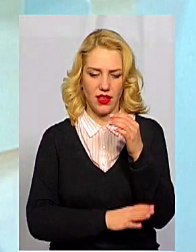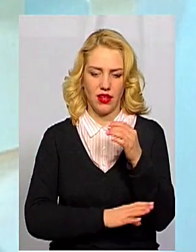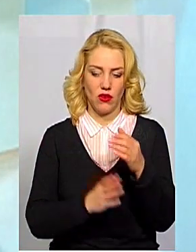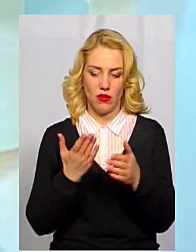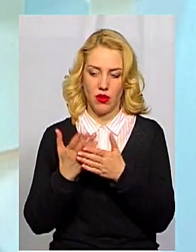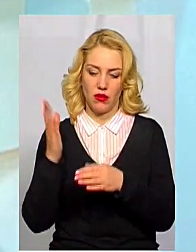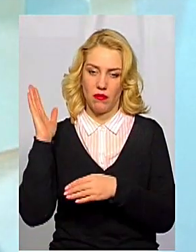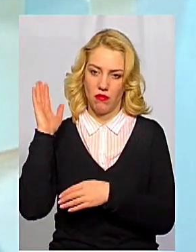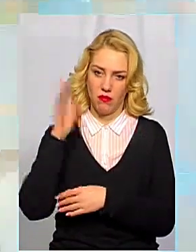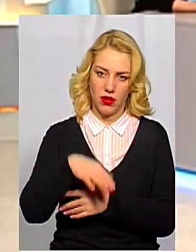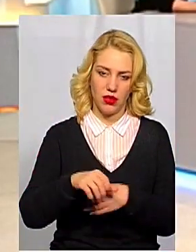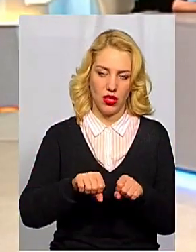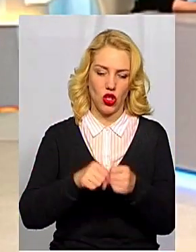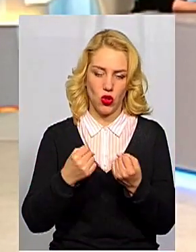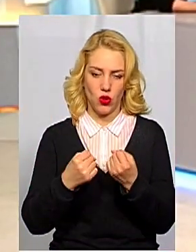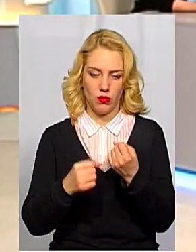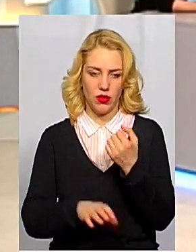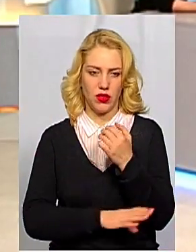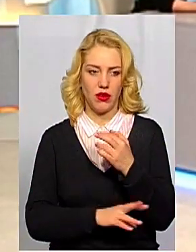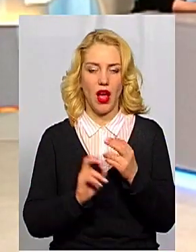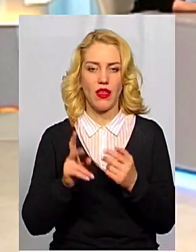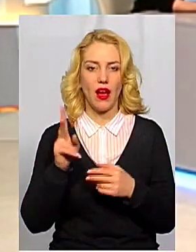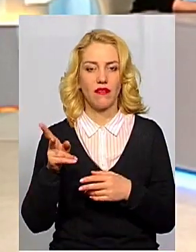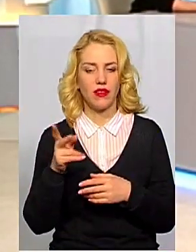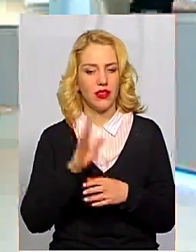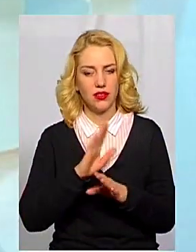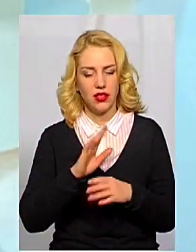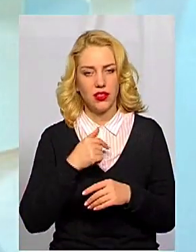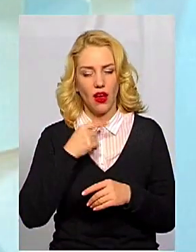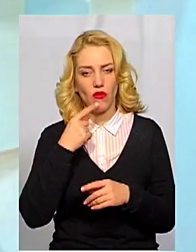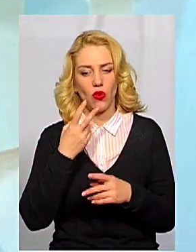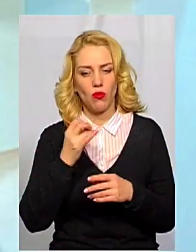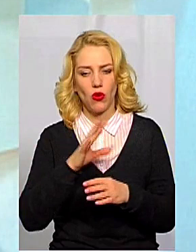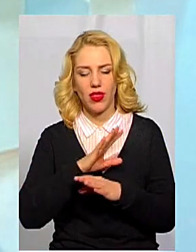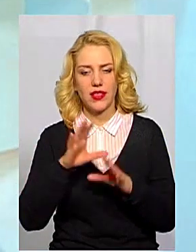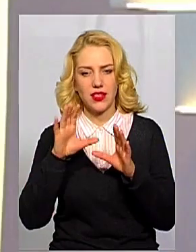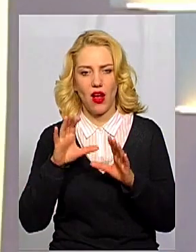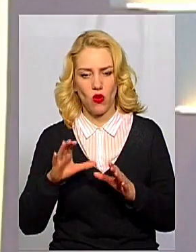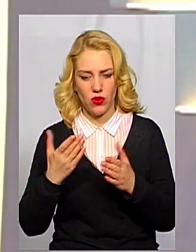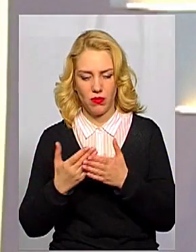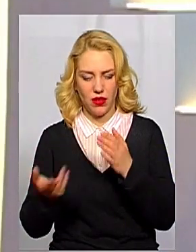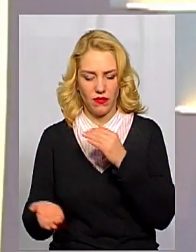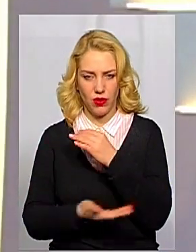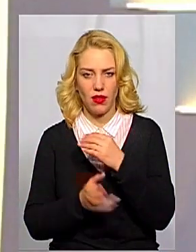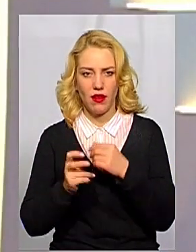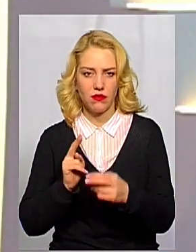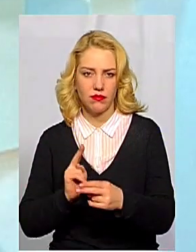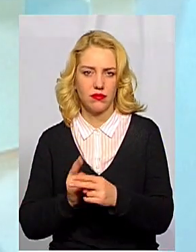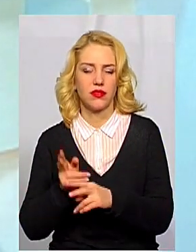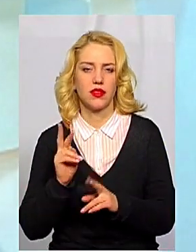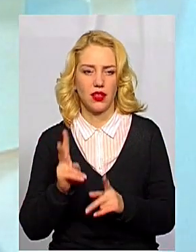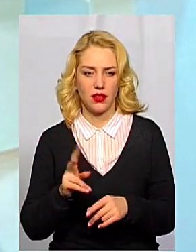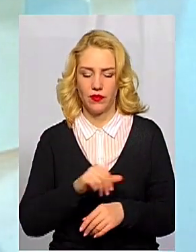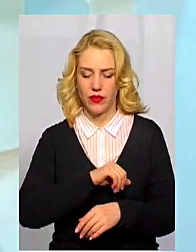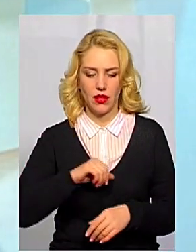поза межами цієї рубки. Ні, як ви попереджаєте, щоб незаконних вирубок було на вашій території? Ну, і чому так не роблять комунальні? Самі працівники